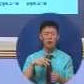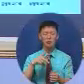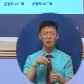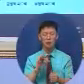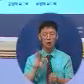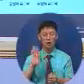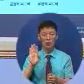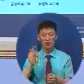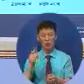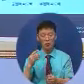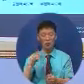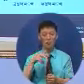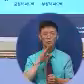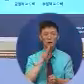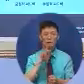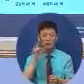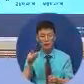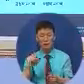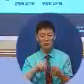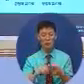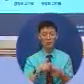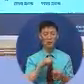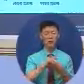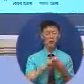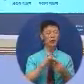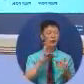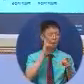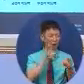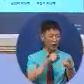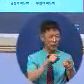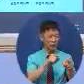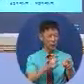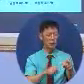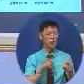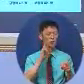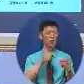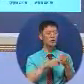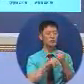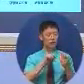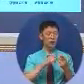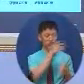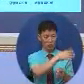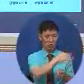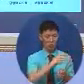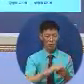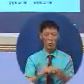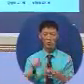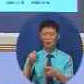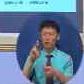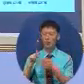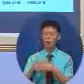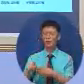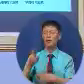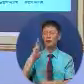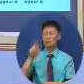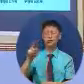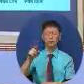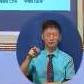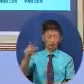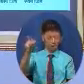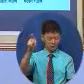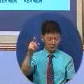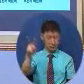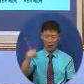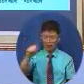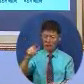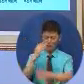정오답 피드백을 비교한 거예요. 정보 피드백은 틀렸다, 틀린 이유를 주는 거고요. 정오답은 그냥 땡